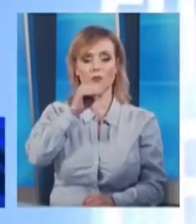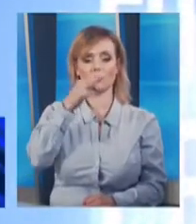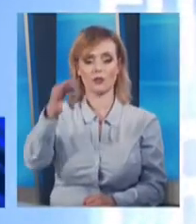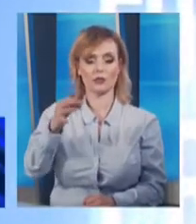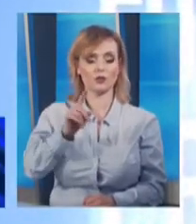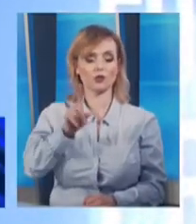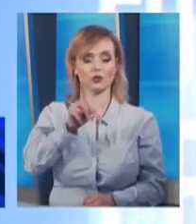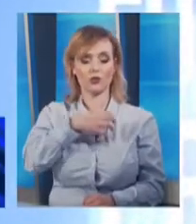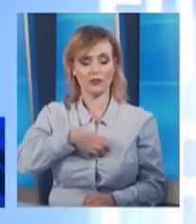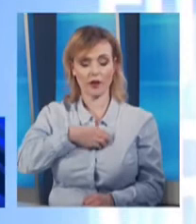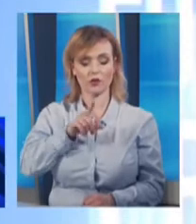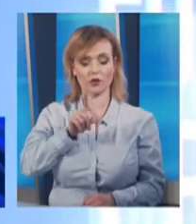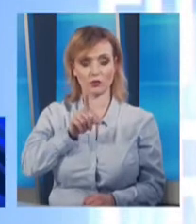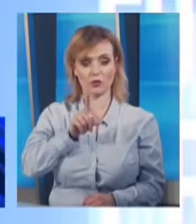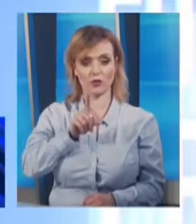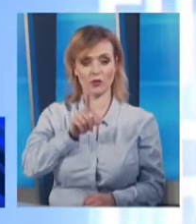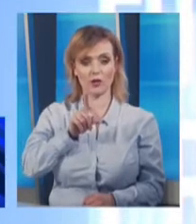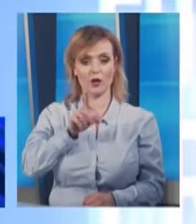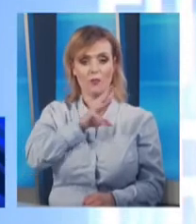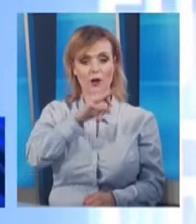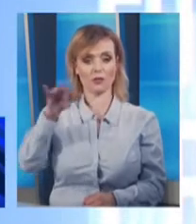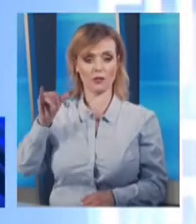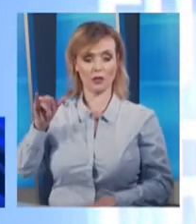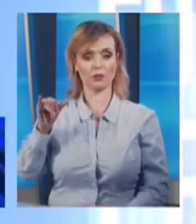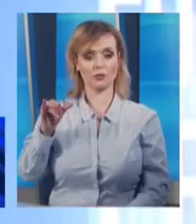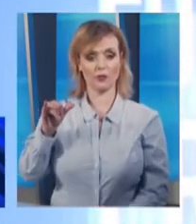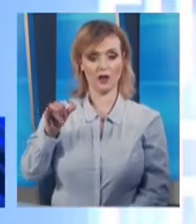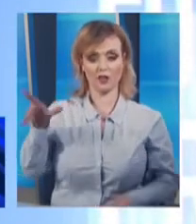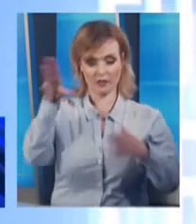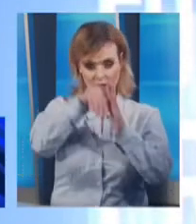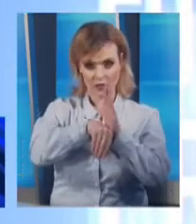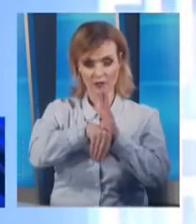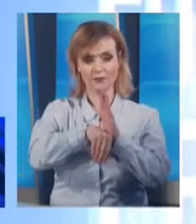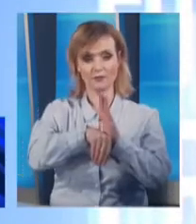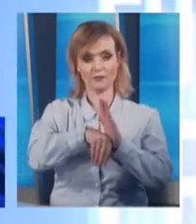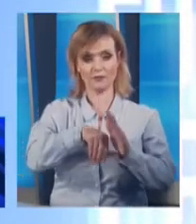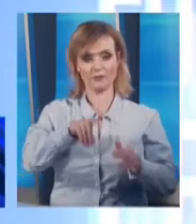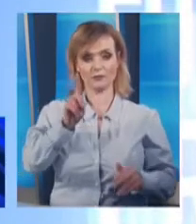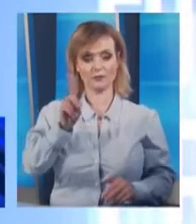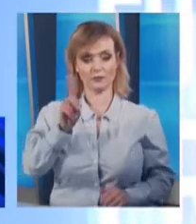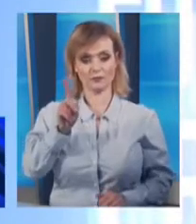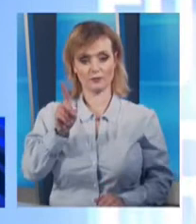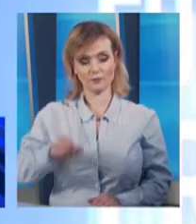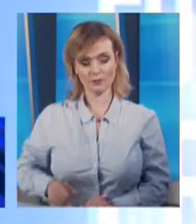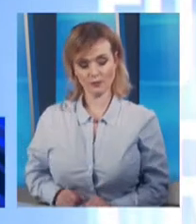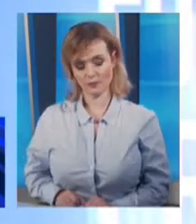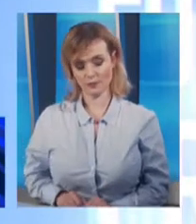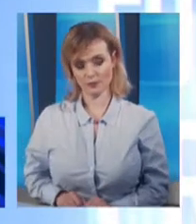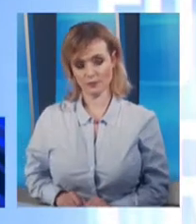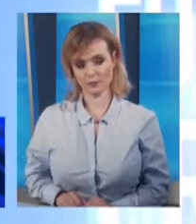cel mai important lucru la care doamna Sandu a fost parte, da, asta a fost